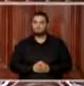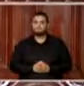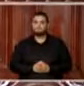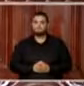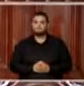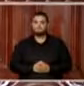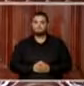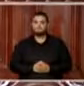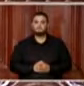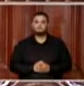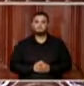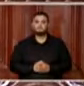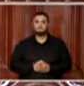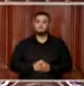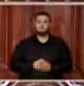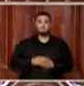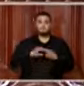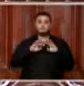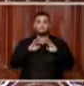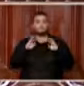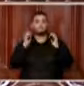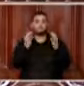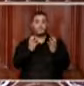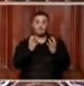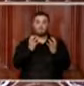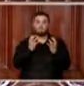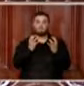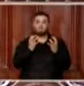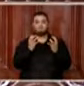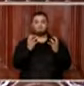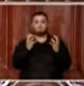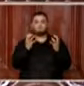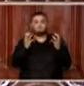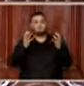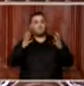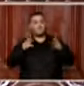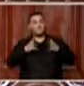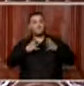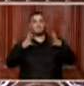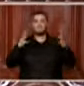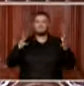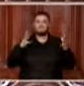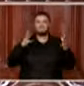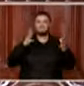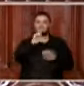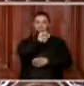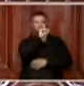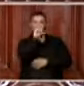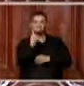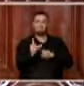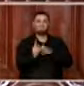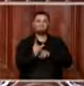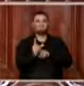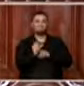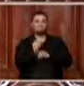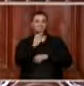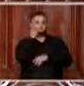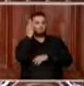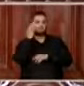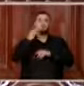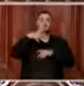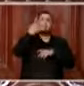يا شعبنا العظيم في كل مكان،